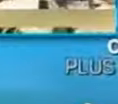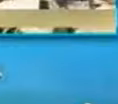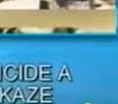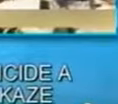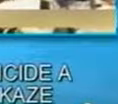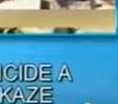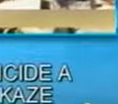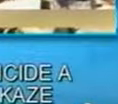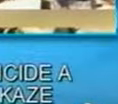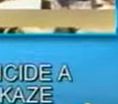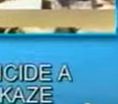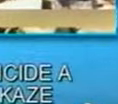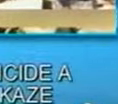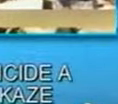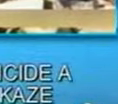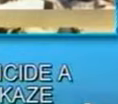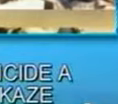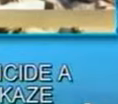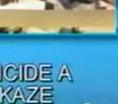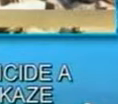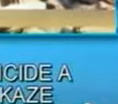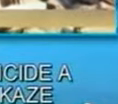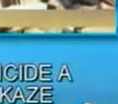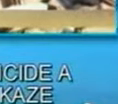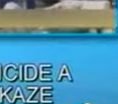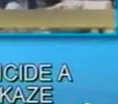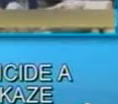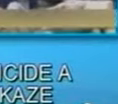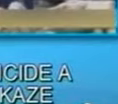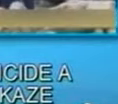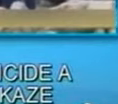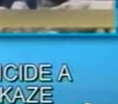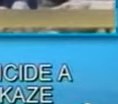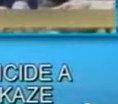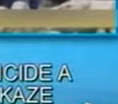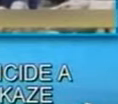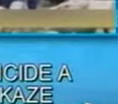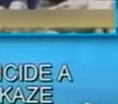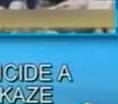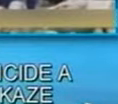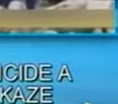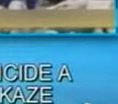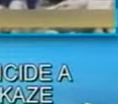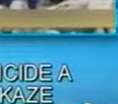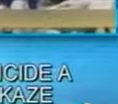écoles. Et au Nigeria, 8 morts dans un attentat suicide à Maïdougouri par une femme kamikaze.